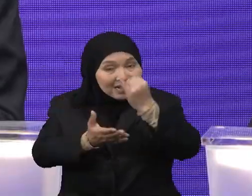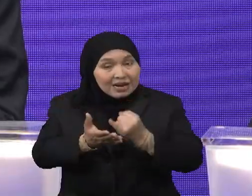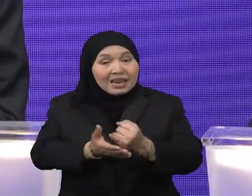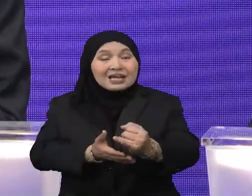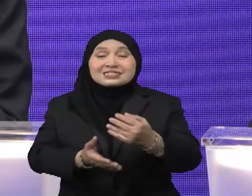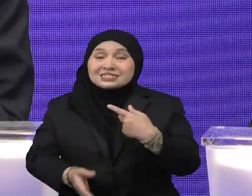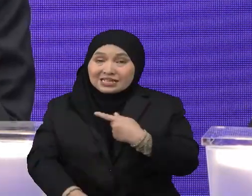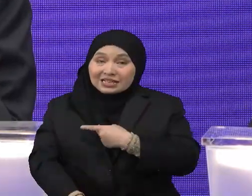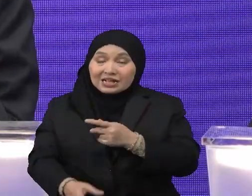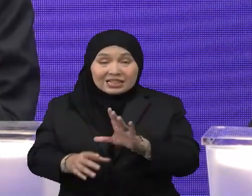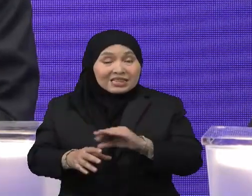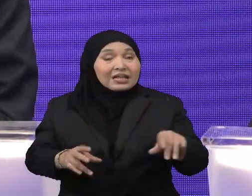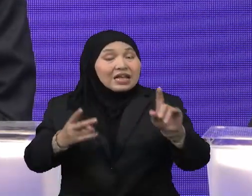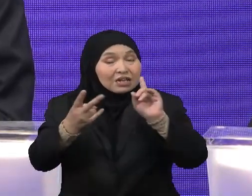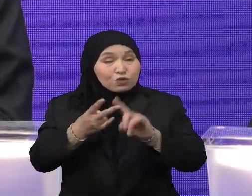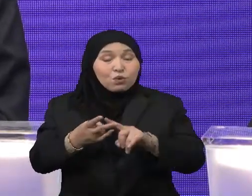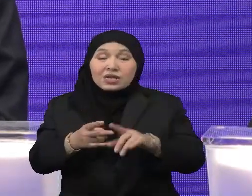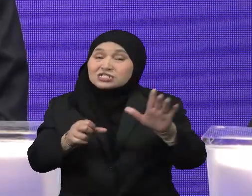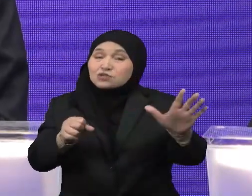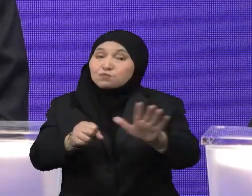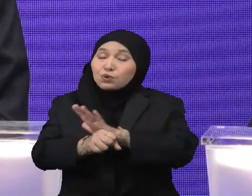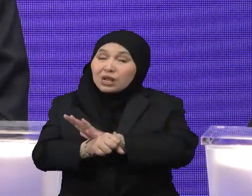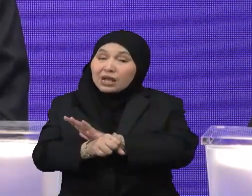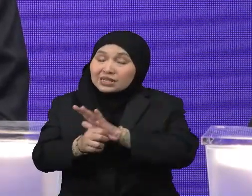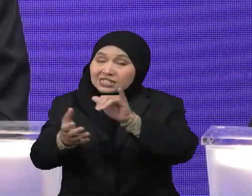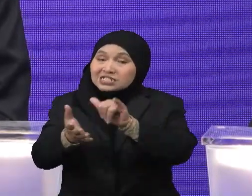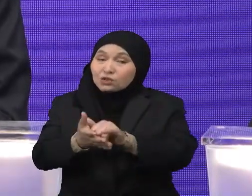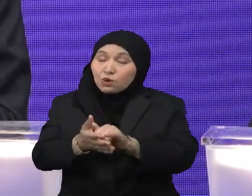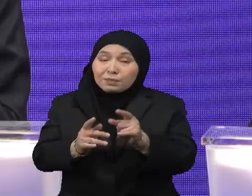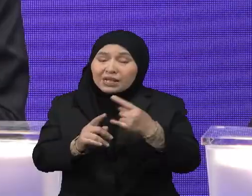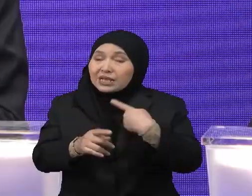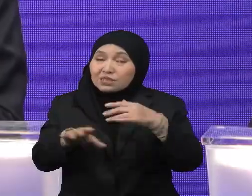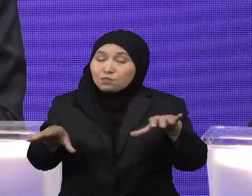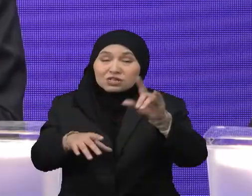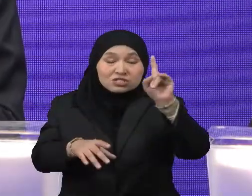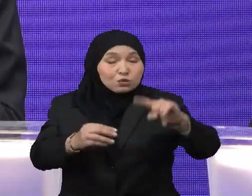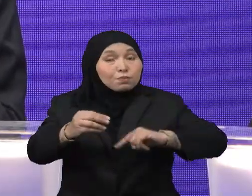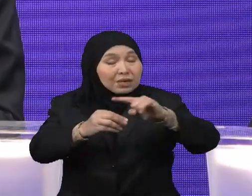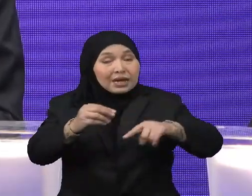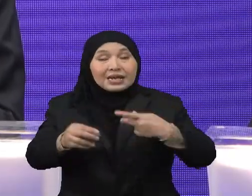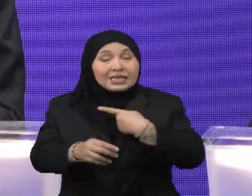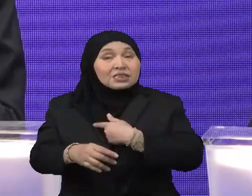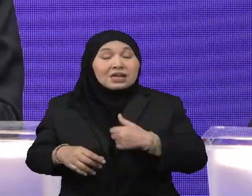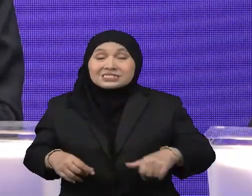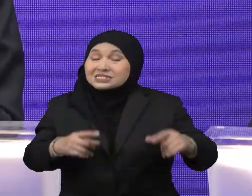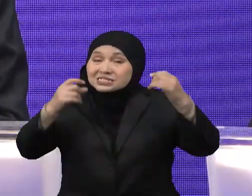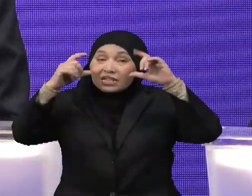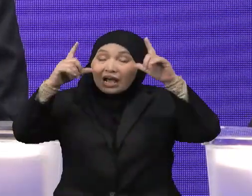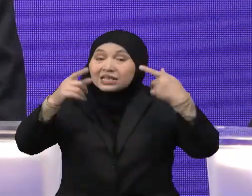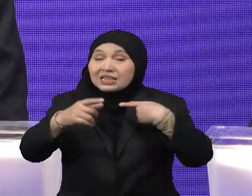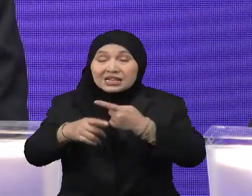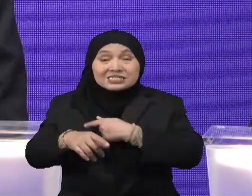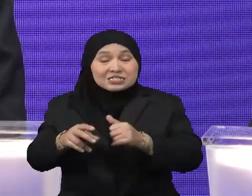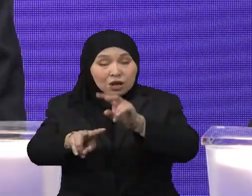kan dan juga yang kedua kesempurnaan lah di situ bila kita membuat satu perkara dan kita sadar bahwa kita sedang